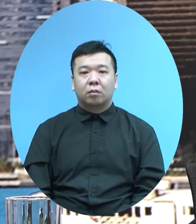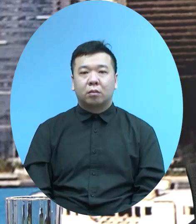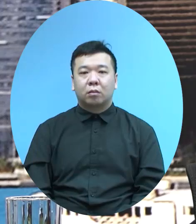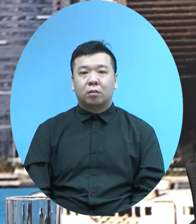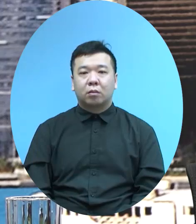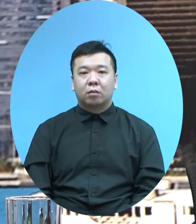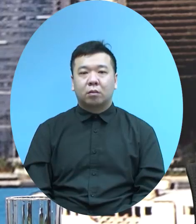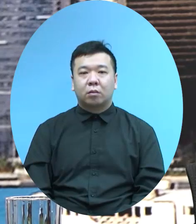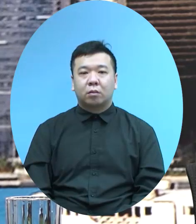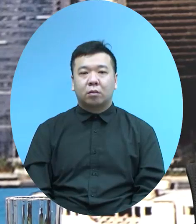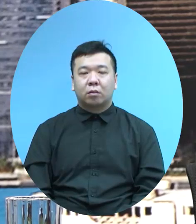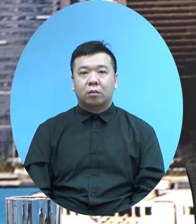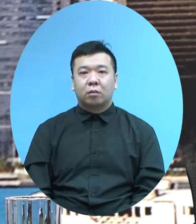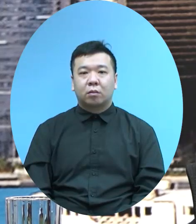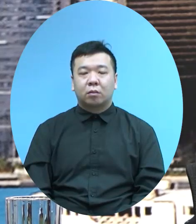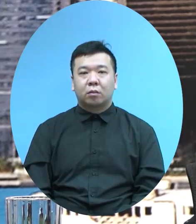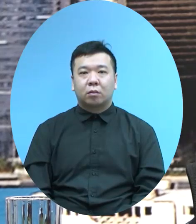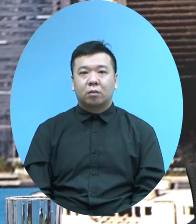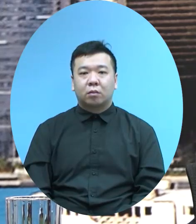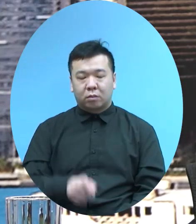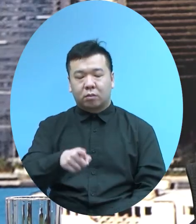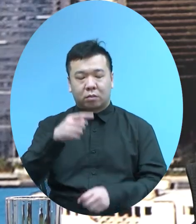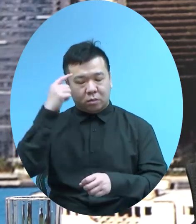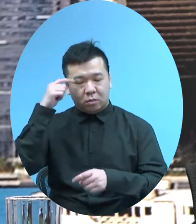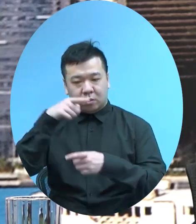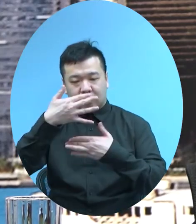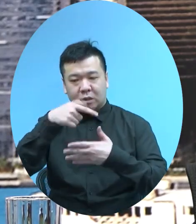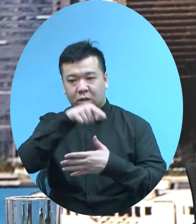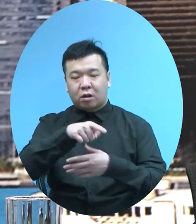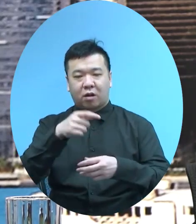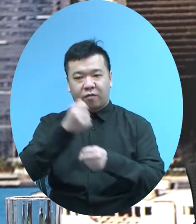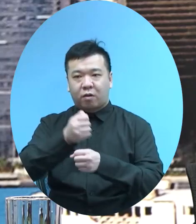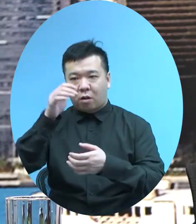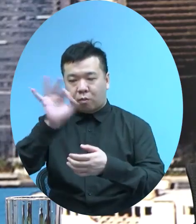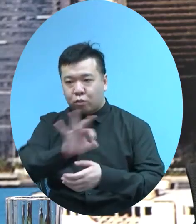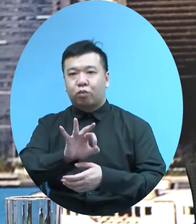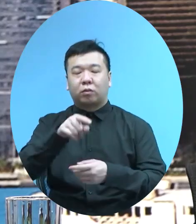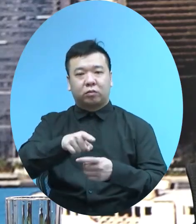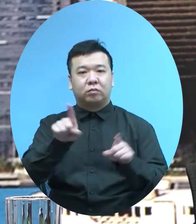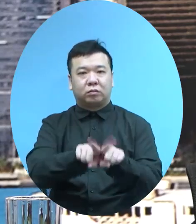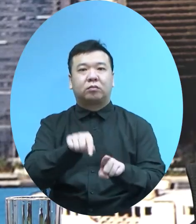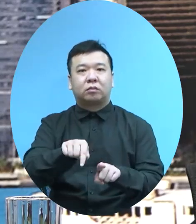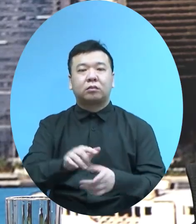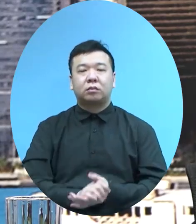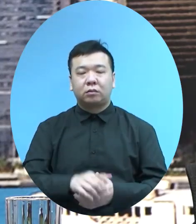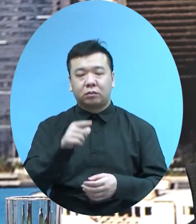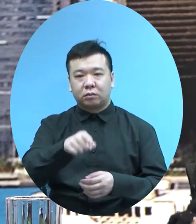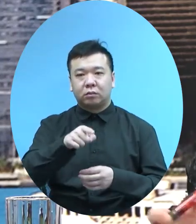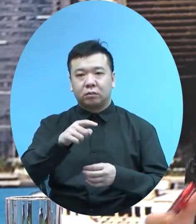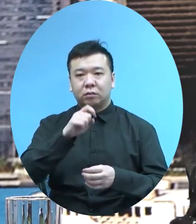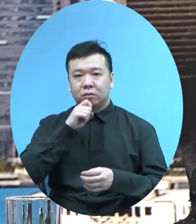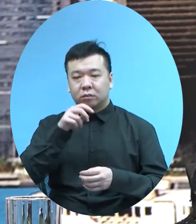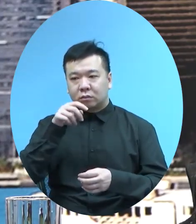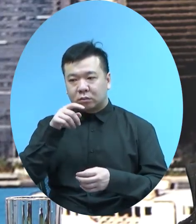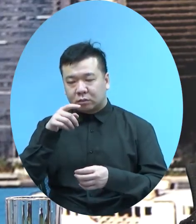就係嗰日冇翻工。咁另外咧就係、是、關於即係臨床上其實我可